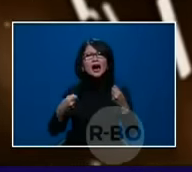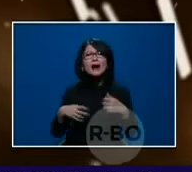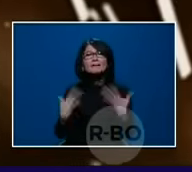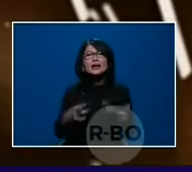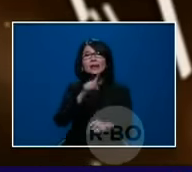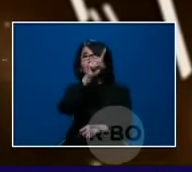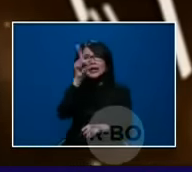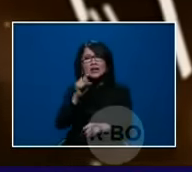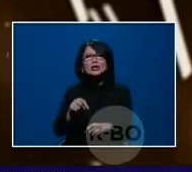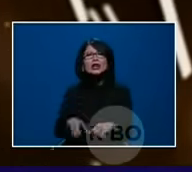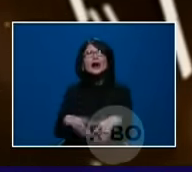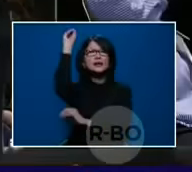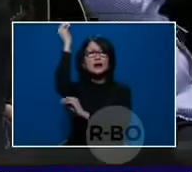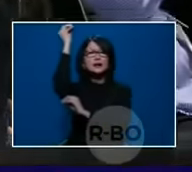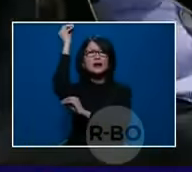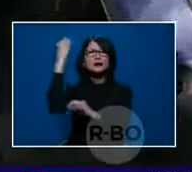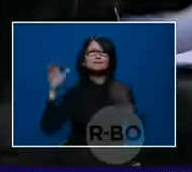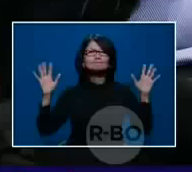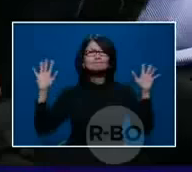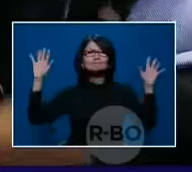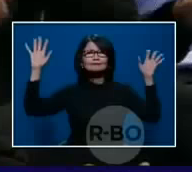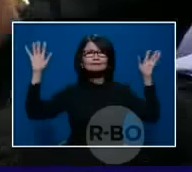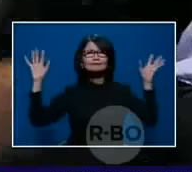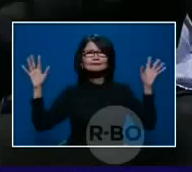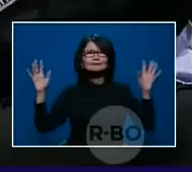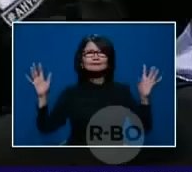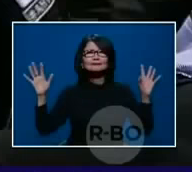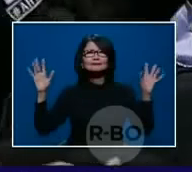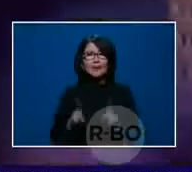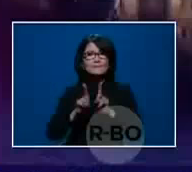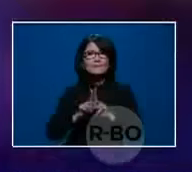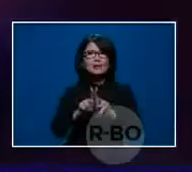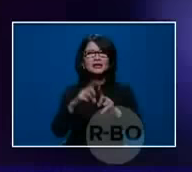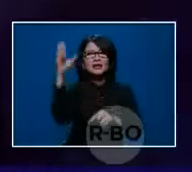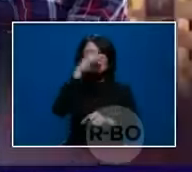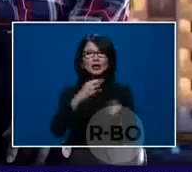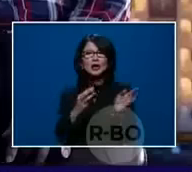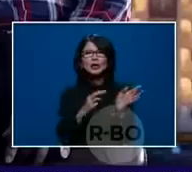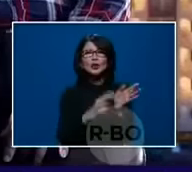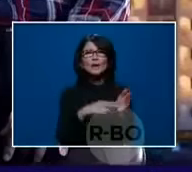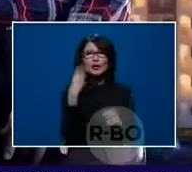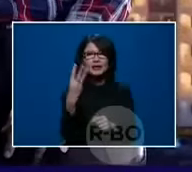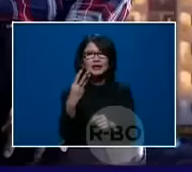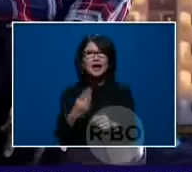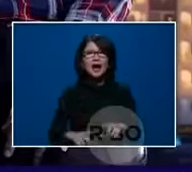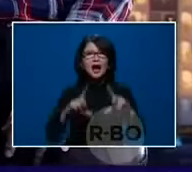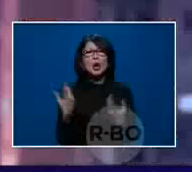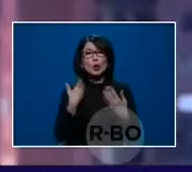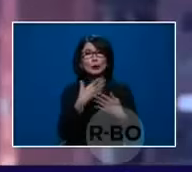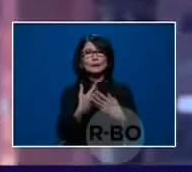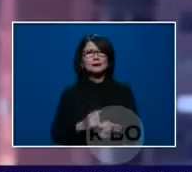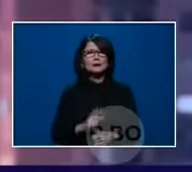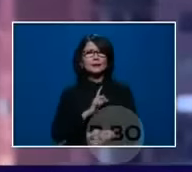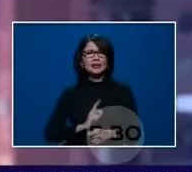ber tidak perah ditanyak sementara pasangan calon gubernur dan wakil gubernur DKI Jakarta nomor urut